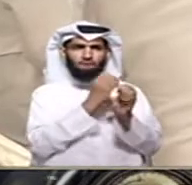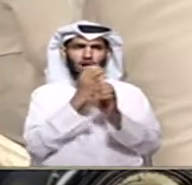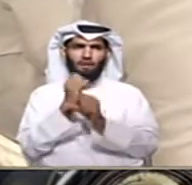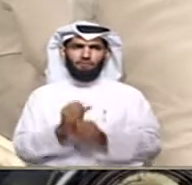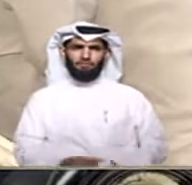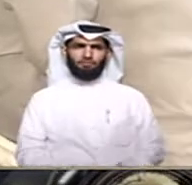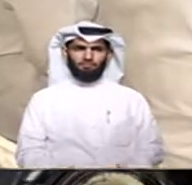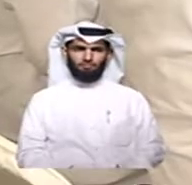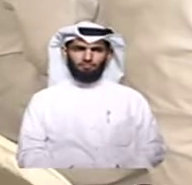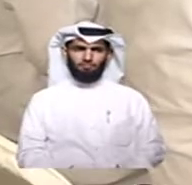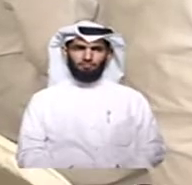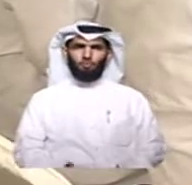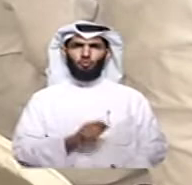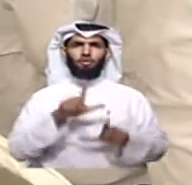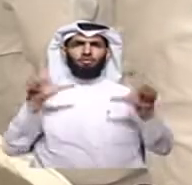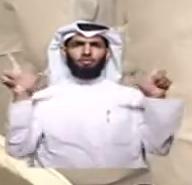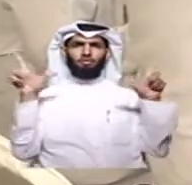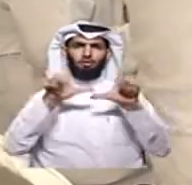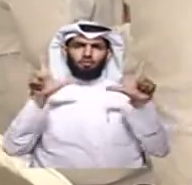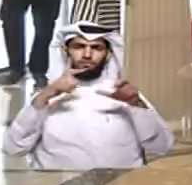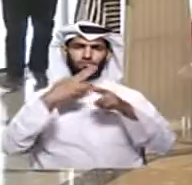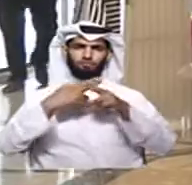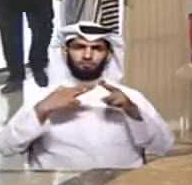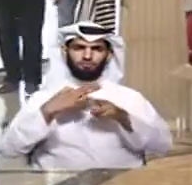من الأمراض. لما أبو علاوي، تلفزيون دولة الكويت.